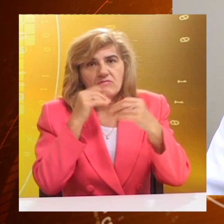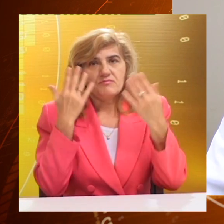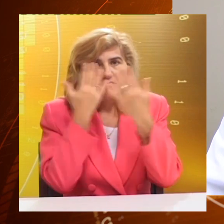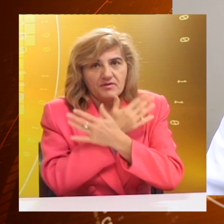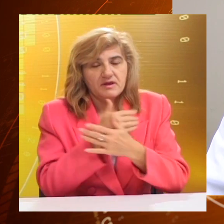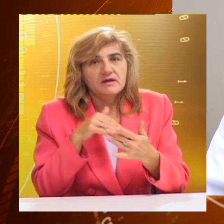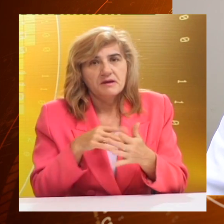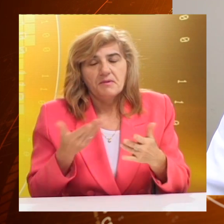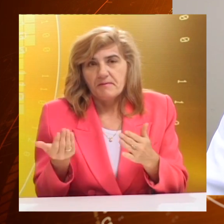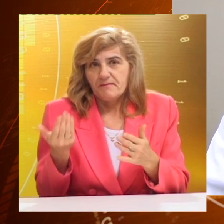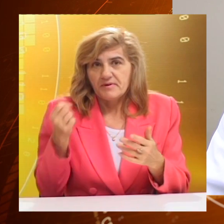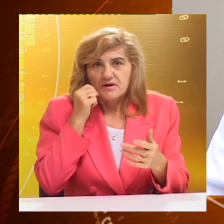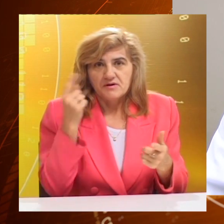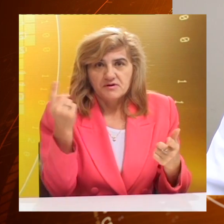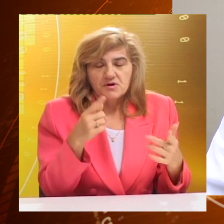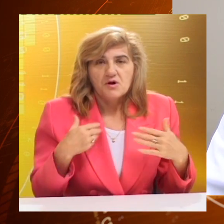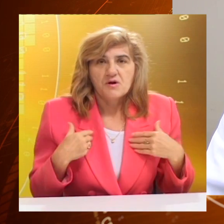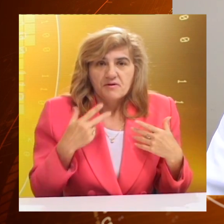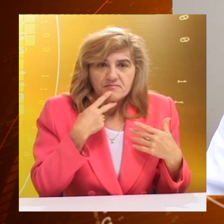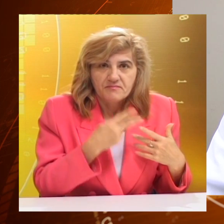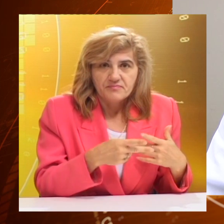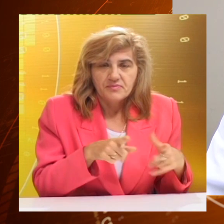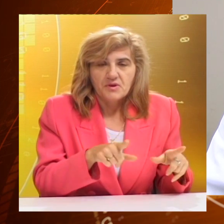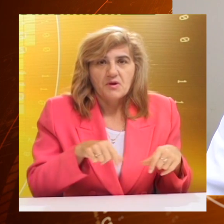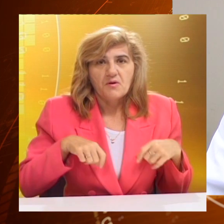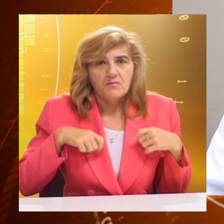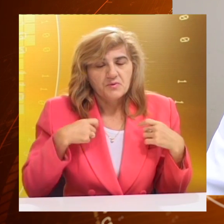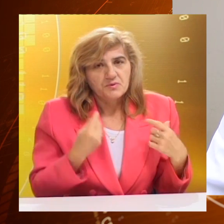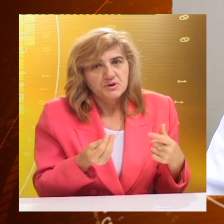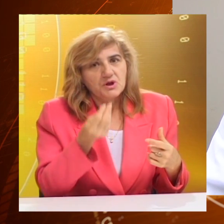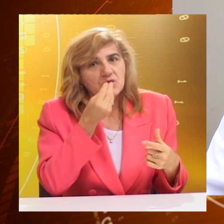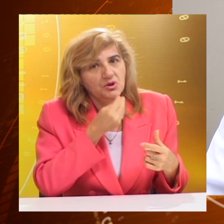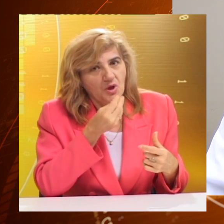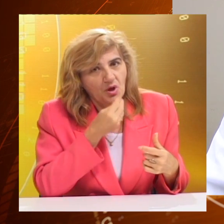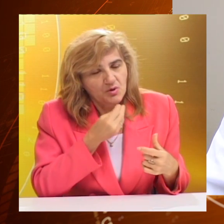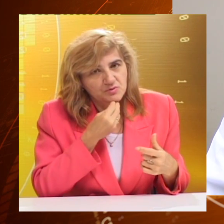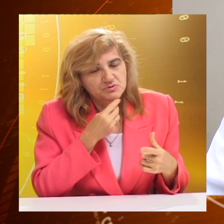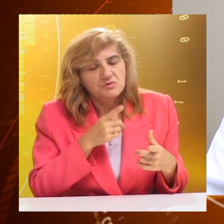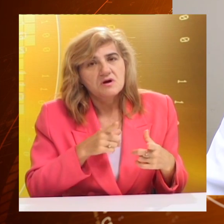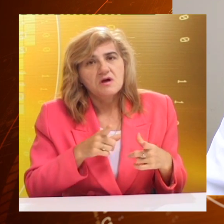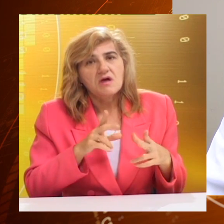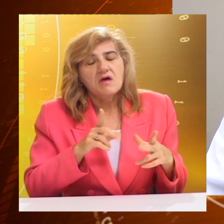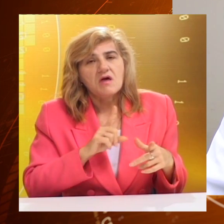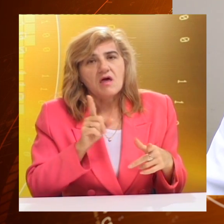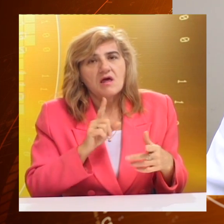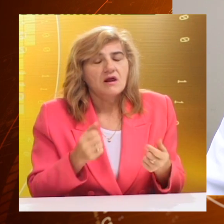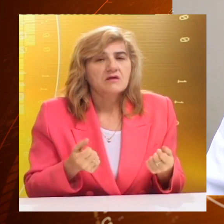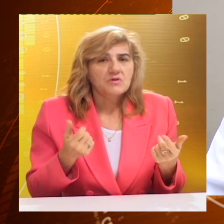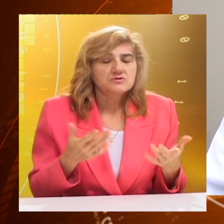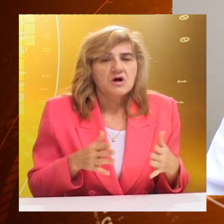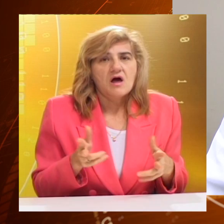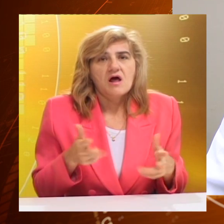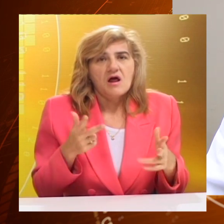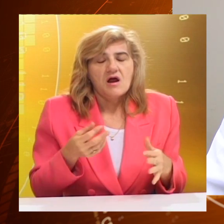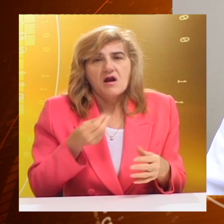krvi, zato mi ih pregledamo ranije uvek. Zbog toga savjetujemo da se doručkuje pre davanja krvi, znači sme da se doručkuje,